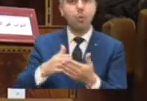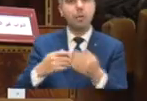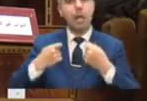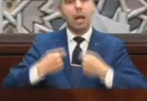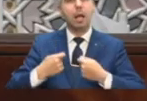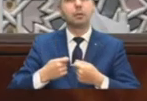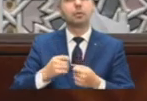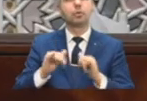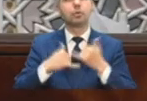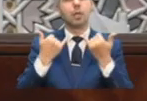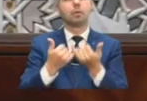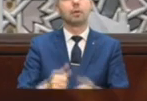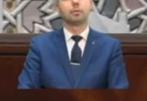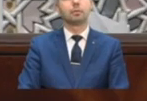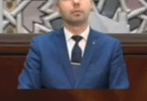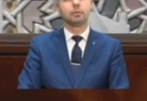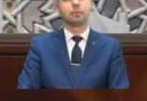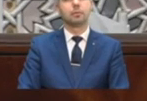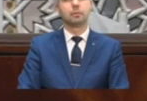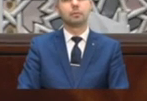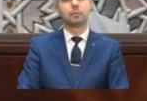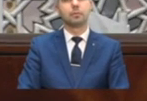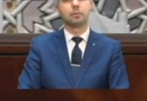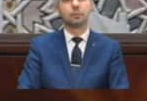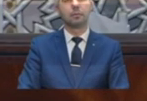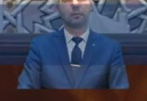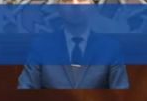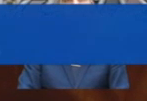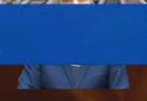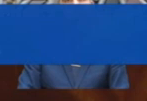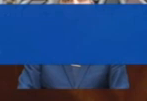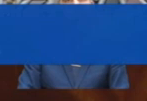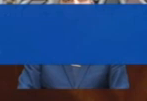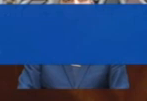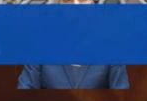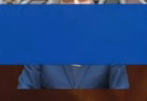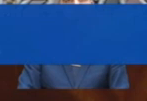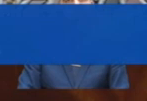الجلسه.